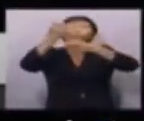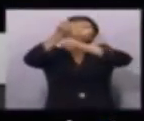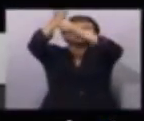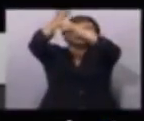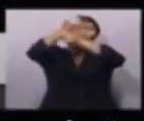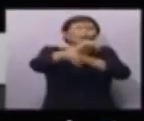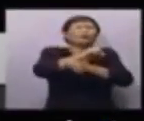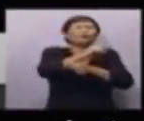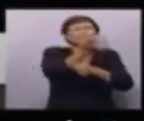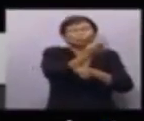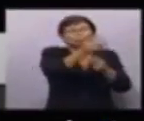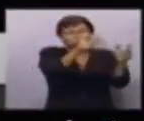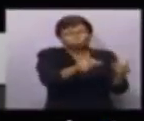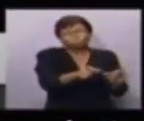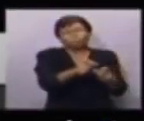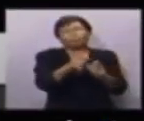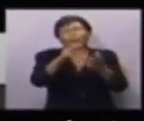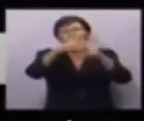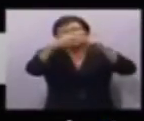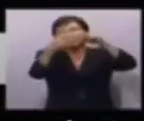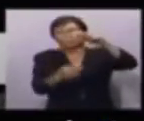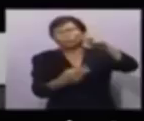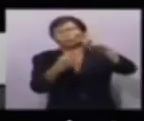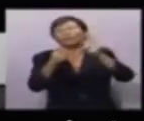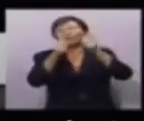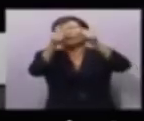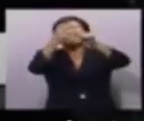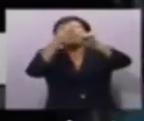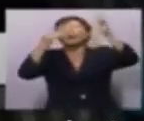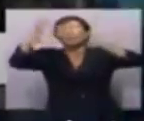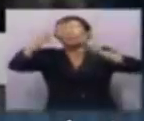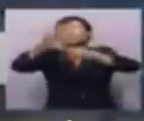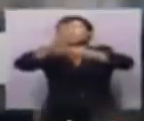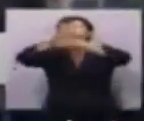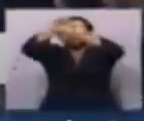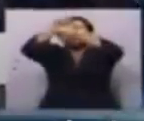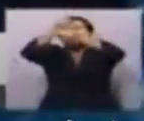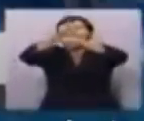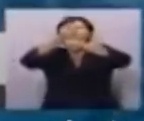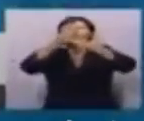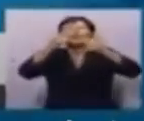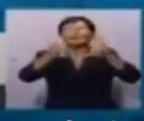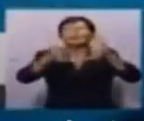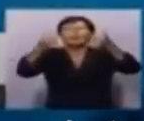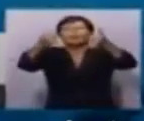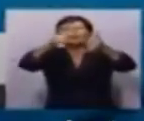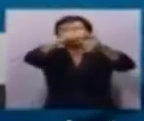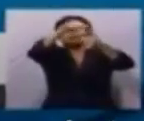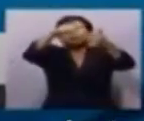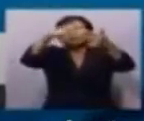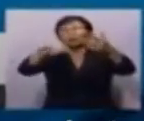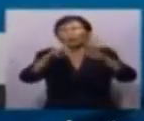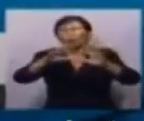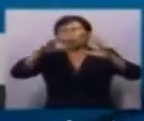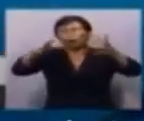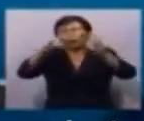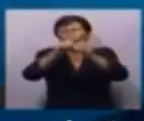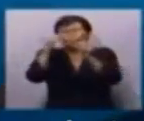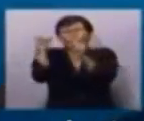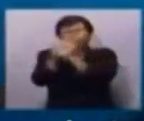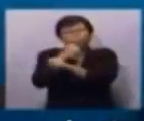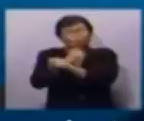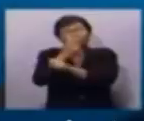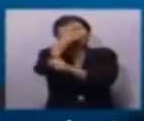Hong dan Panda Lela muncul penerjun pertama dari Malaysia yang berjaya memenangi gelaran siri dunia yang lebih mencabar